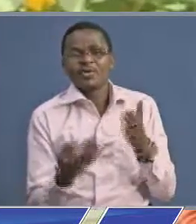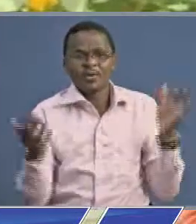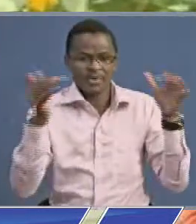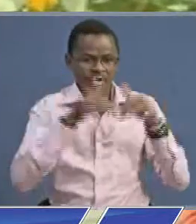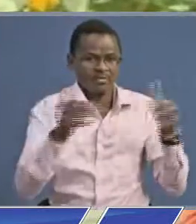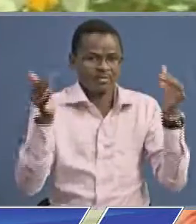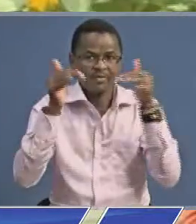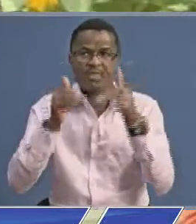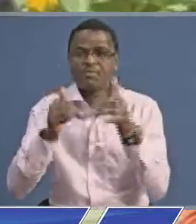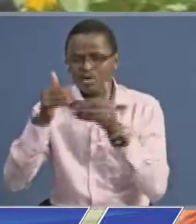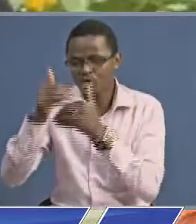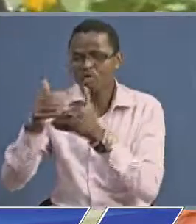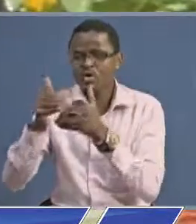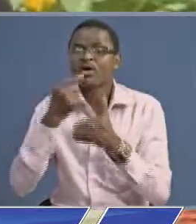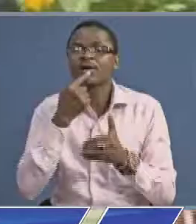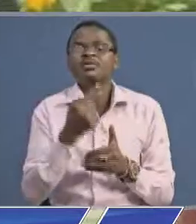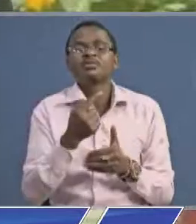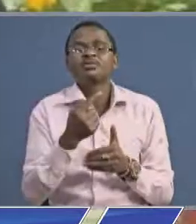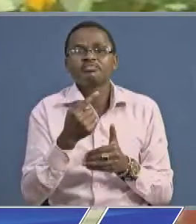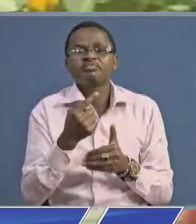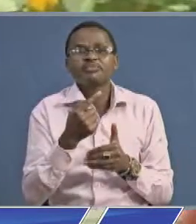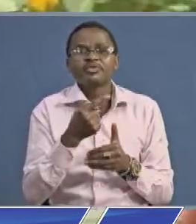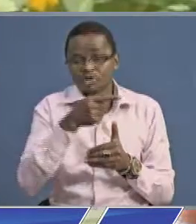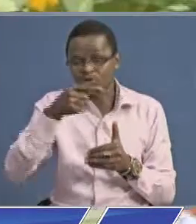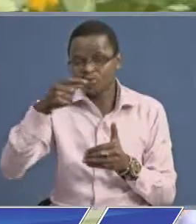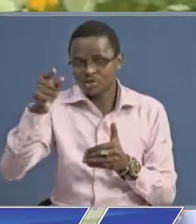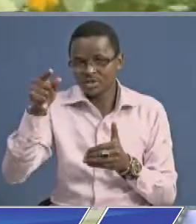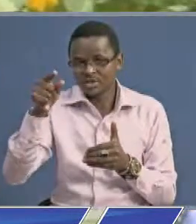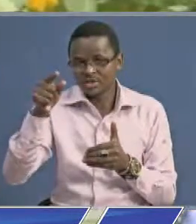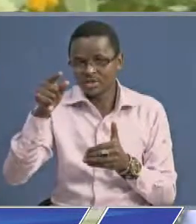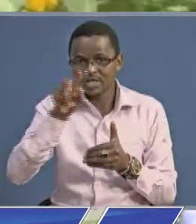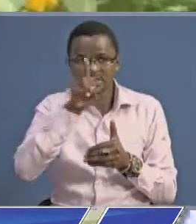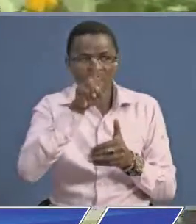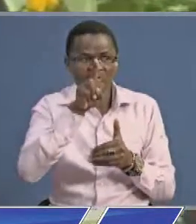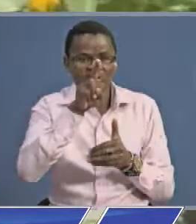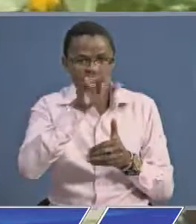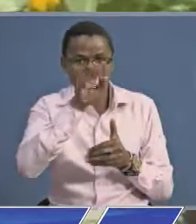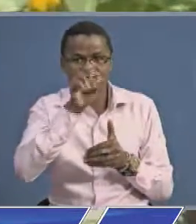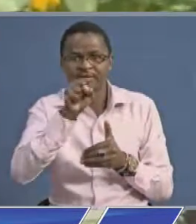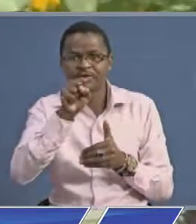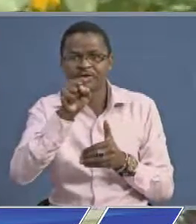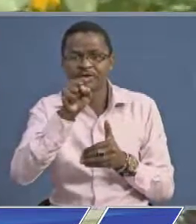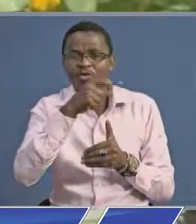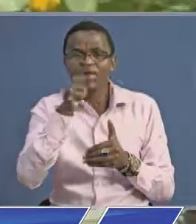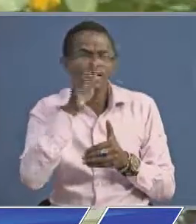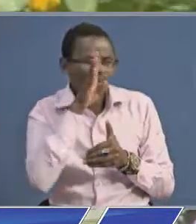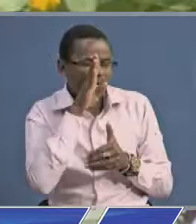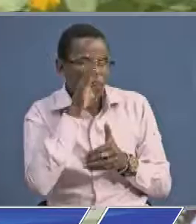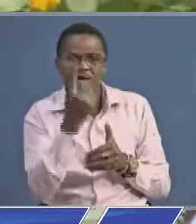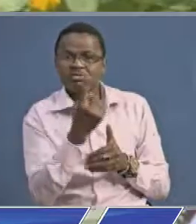Wamejikusanya kwa na fulani, wakasema, waja tuende sijui na fake headlines, tuende mambo ya